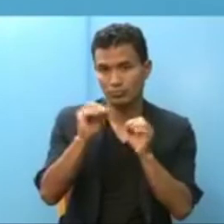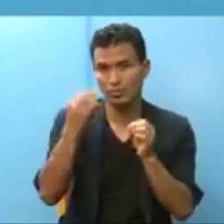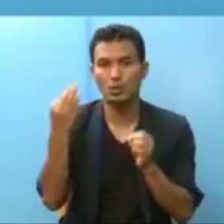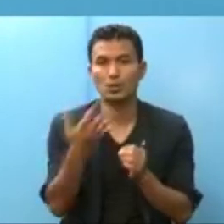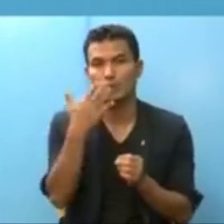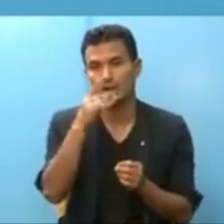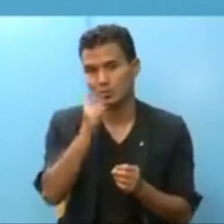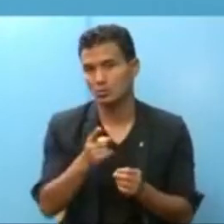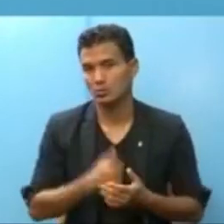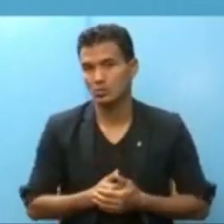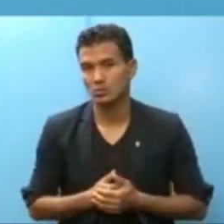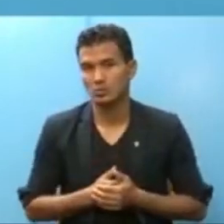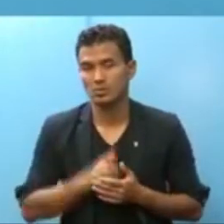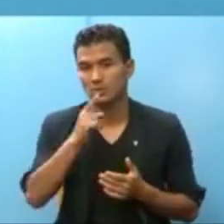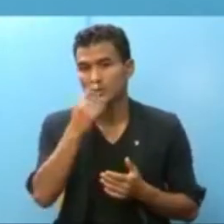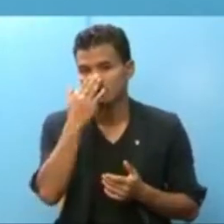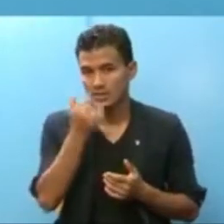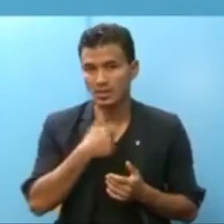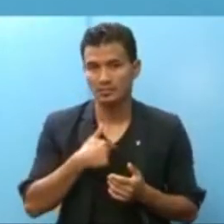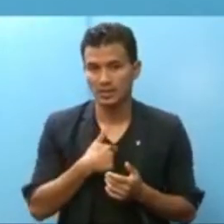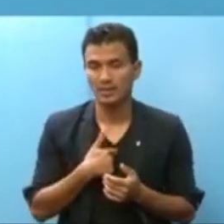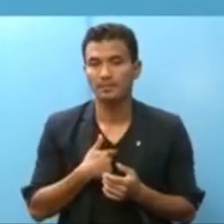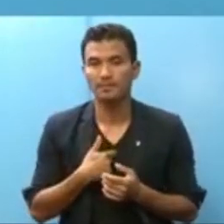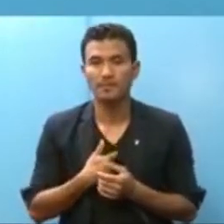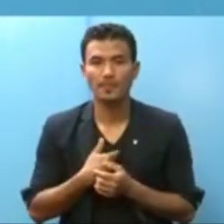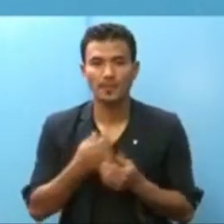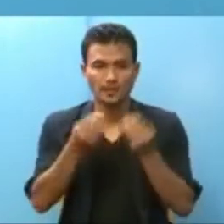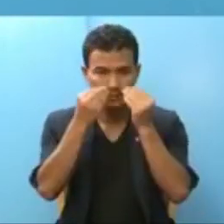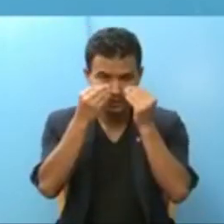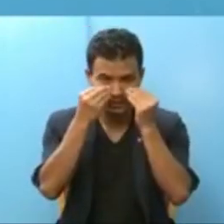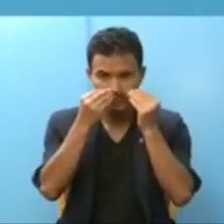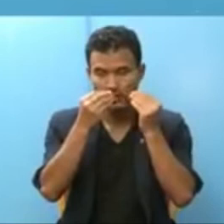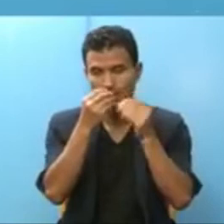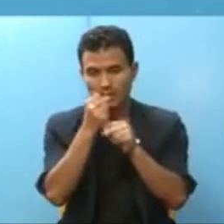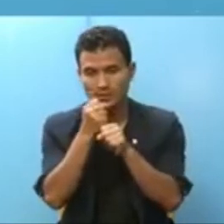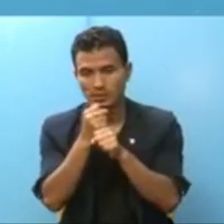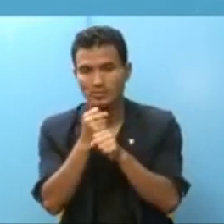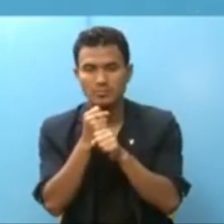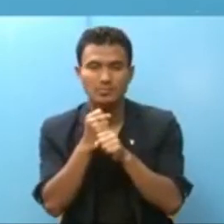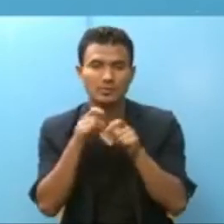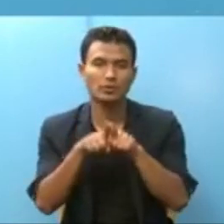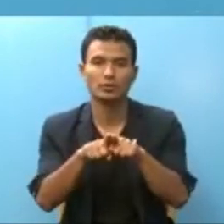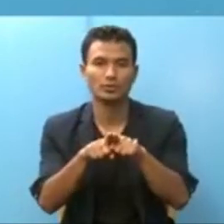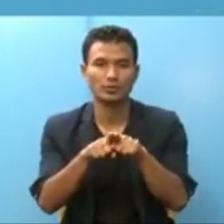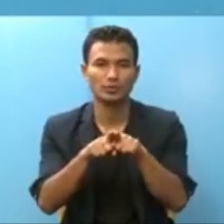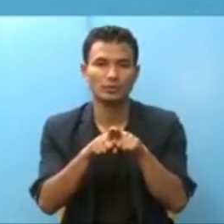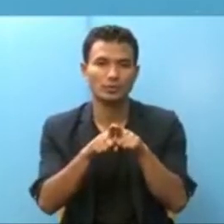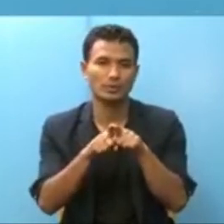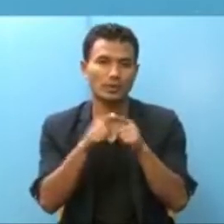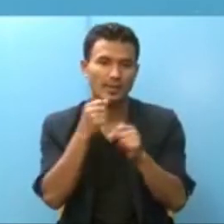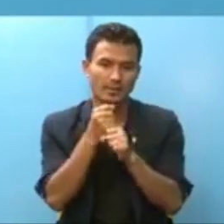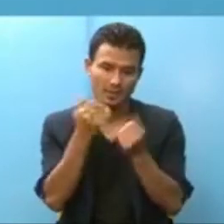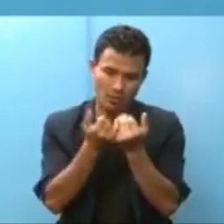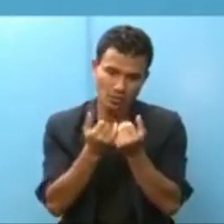आउवस्रा वोण व्यवकंदित आलहीं ते सुनाले हमले लर्निंग बाइडूइंग भन्छोंनी हामी काम